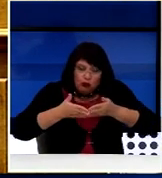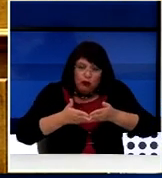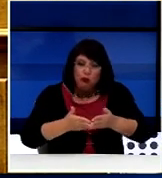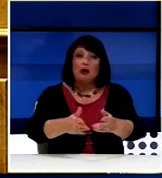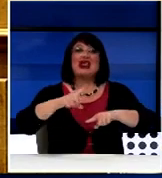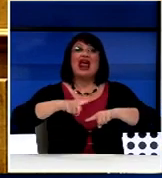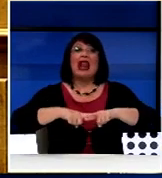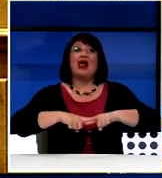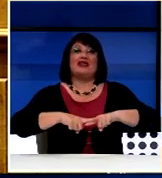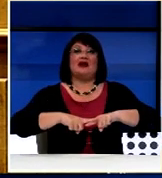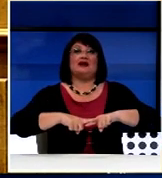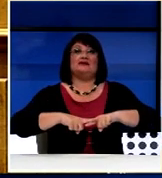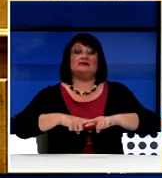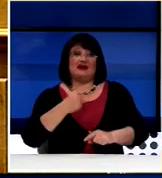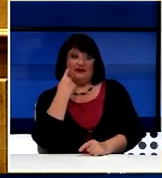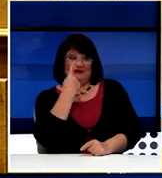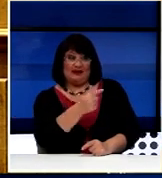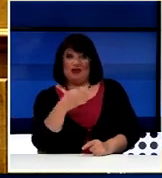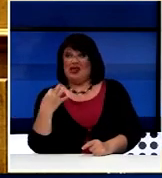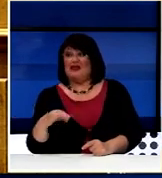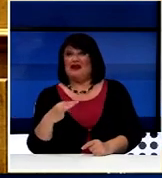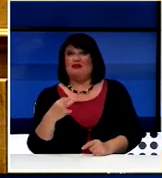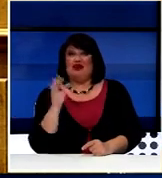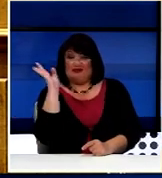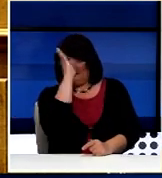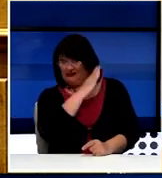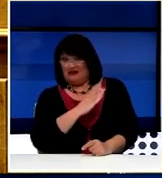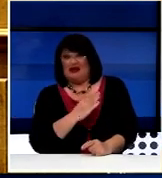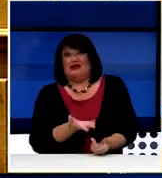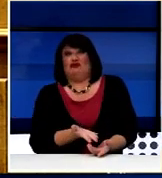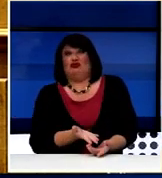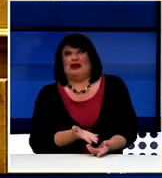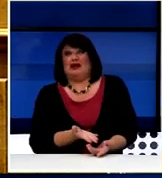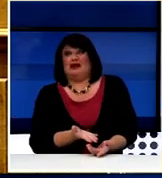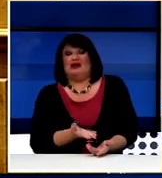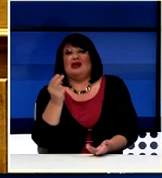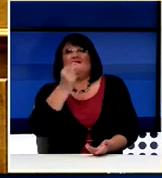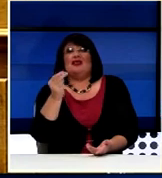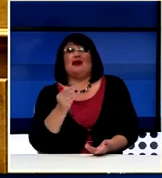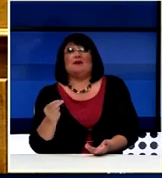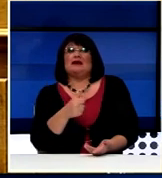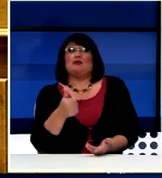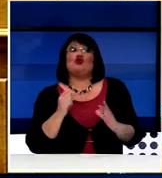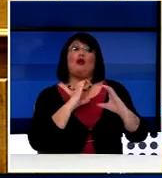Όμως αυτή η αδυναμία που διαπιστώνω δεν μπορεί να κρυφτεί πίσω από μια λογική αντιμετώπιση των θεμάτων με την επικοινωνία.